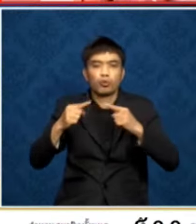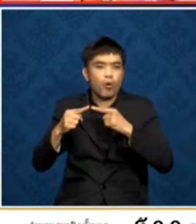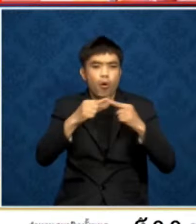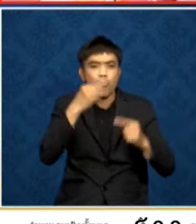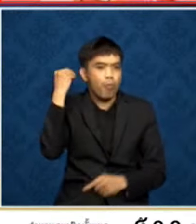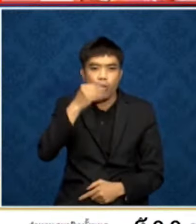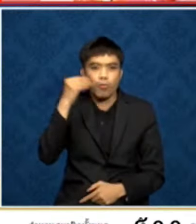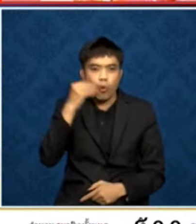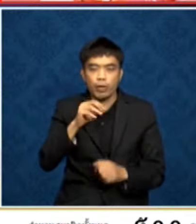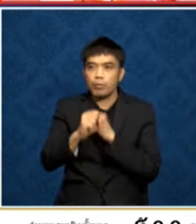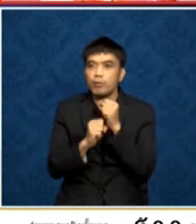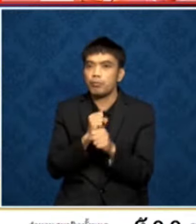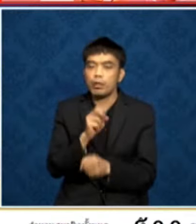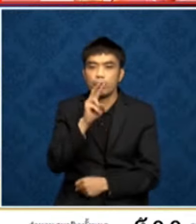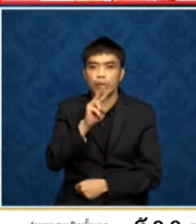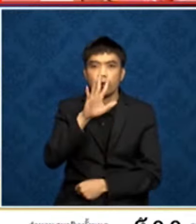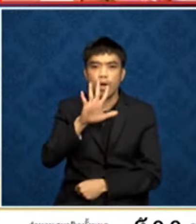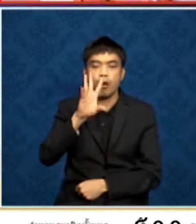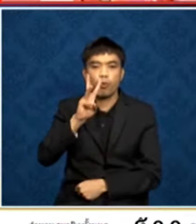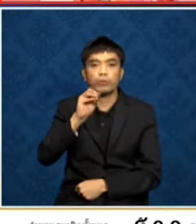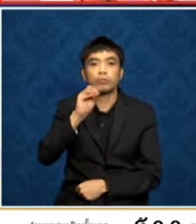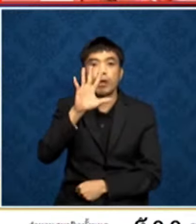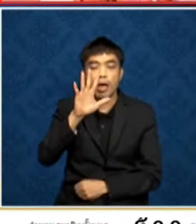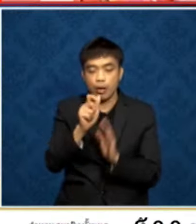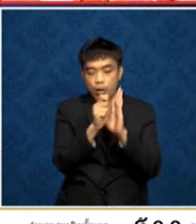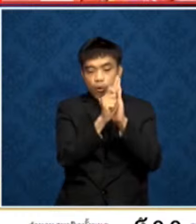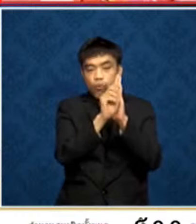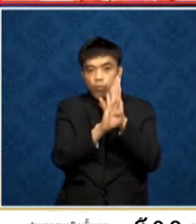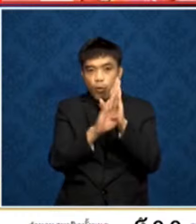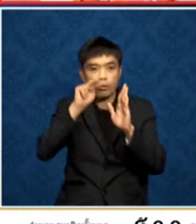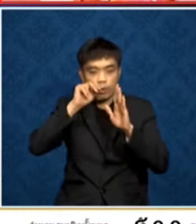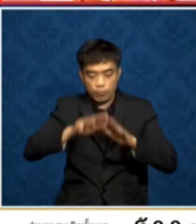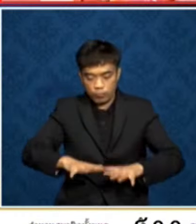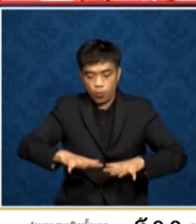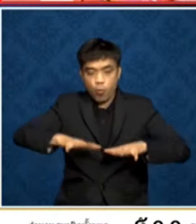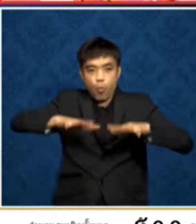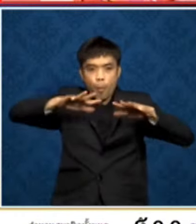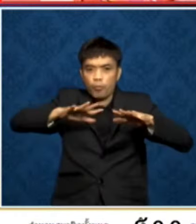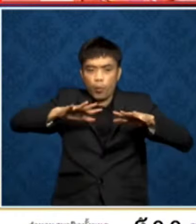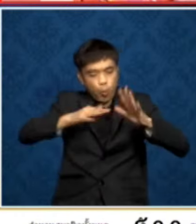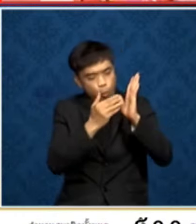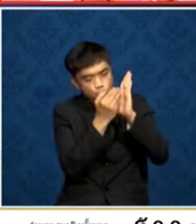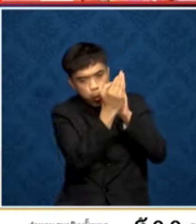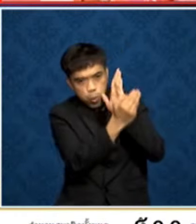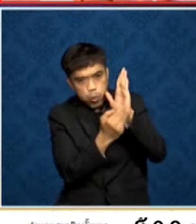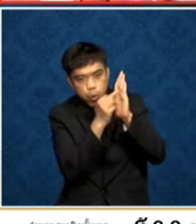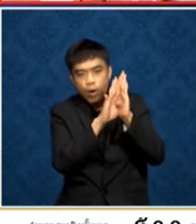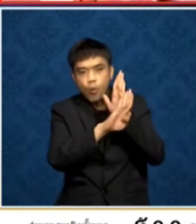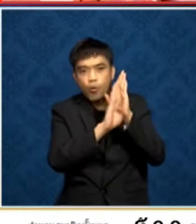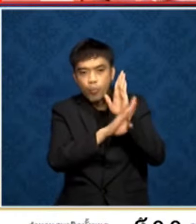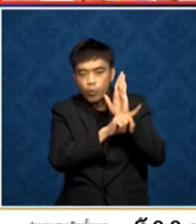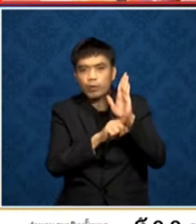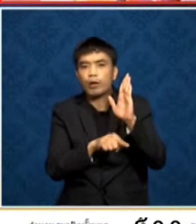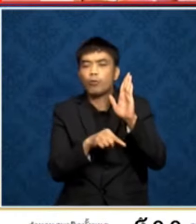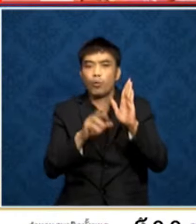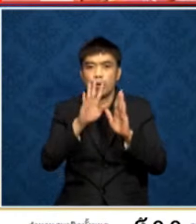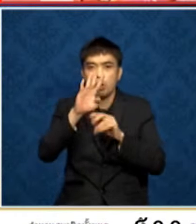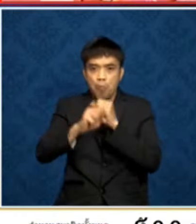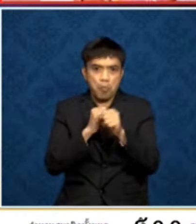โดยเฉพาะเมื่อปี2565อุบลเกิดน้ำท่วมใหญ่ทั้งจังหวัดรุนแรงมากที่สุดในรอบ 43